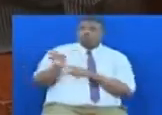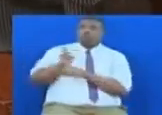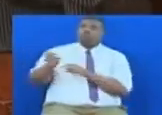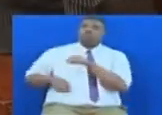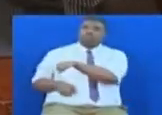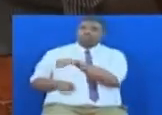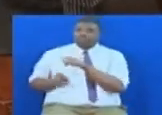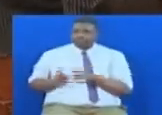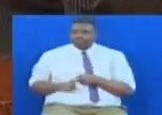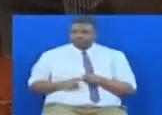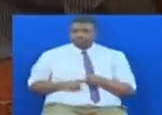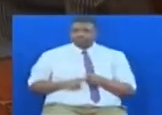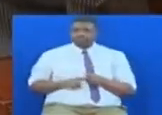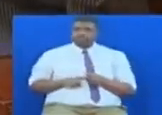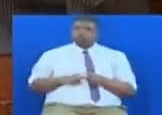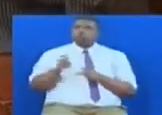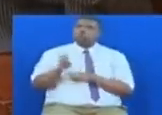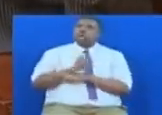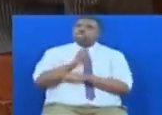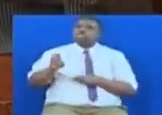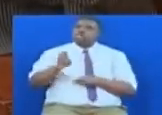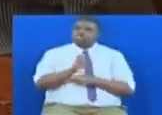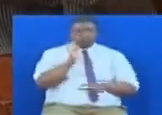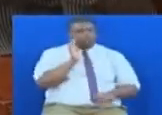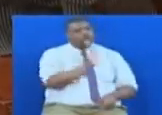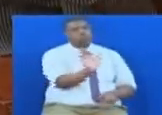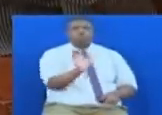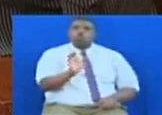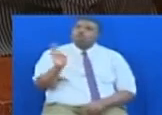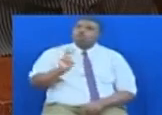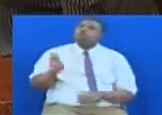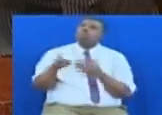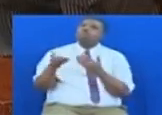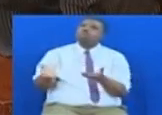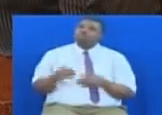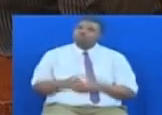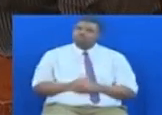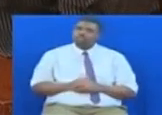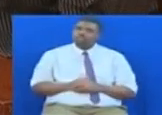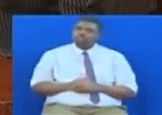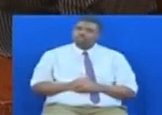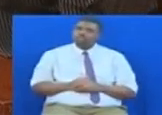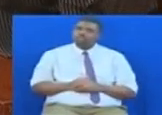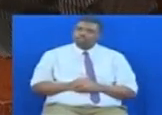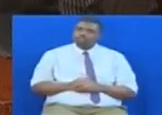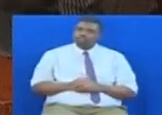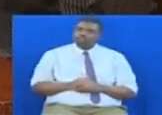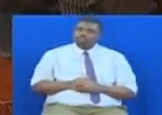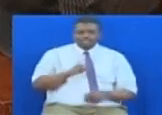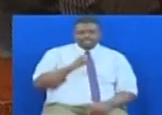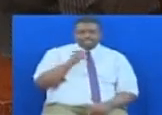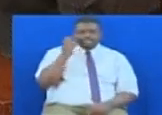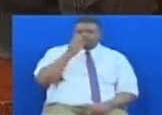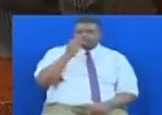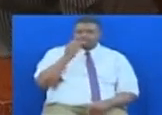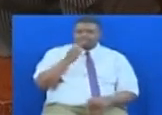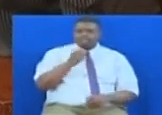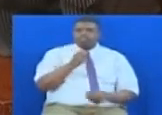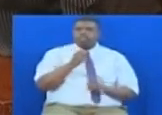Chadema wako wapi? Red Brigade. Wale Red Brigade. Wanaita Red Brigade wako wapi?